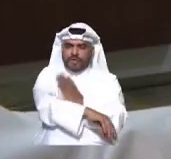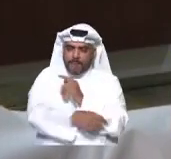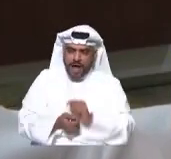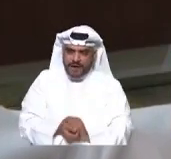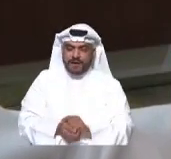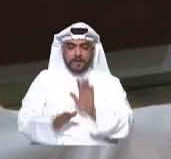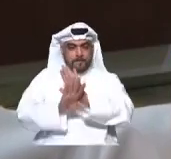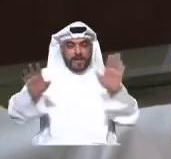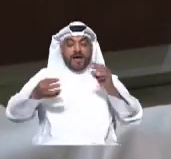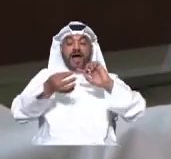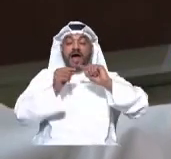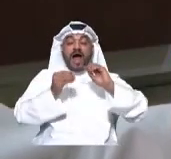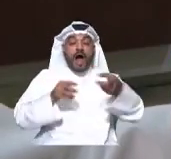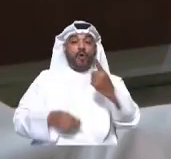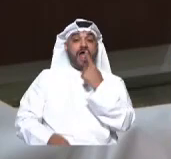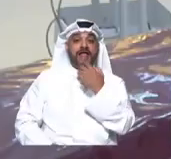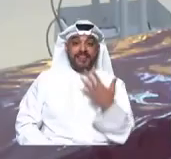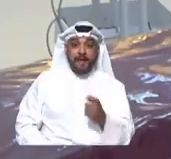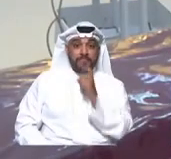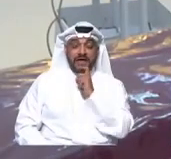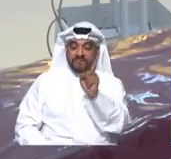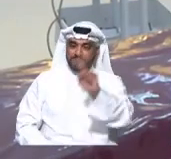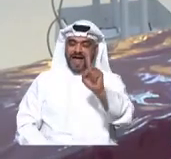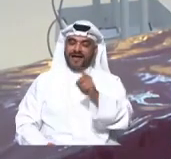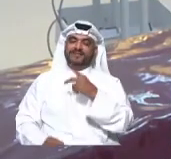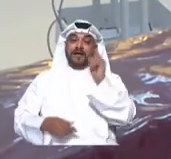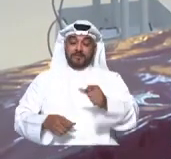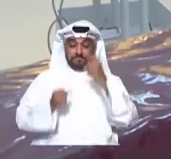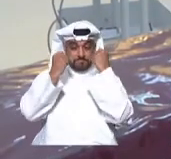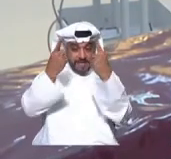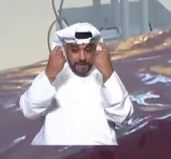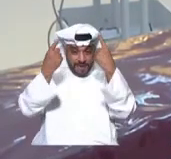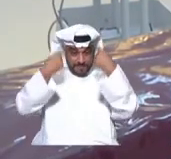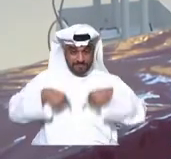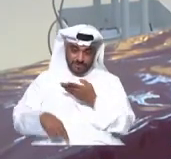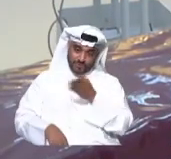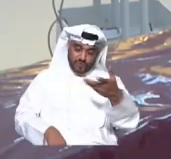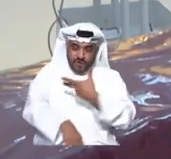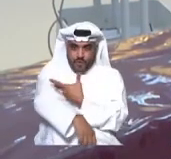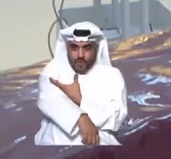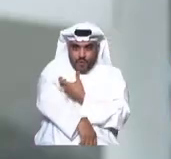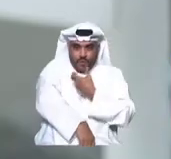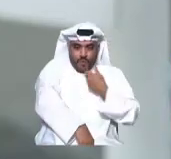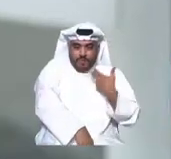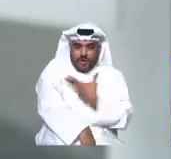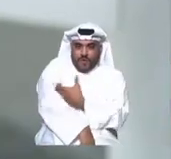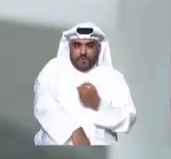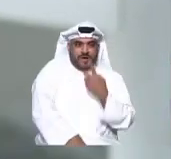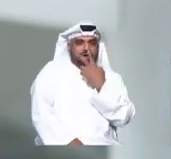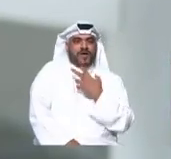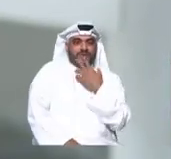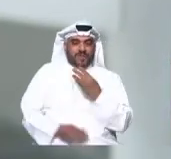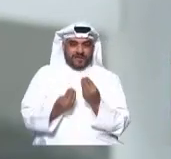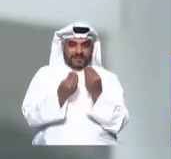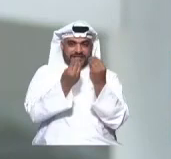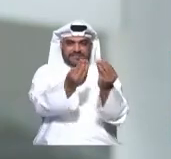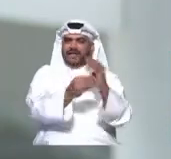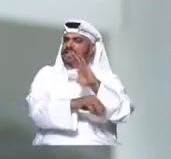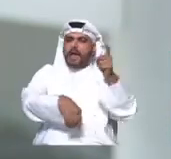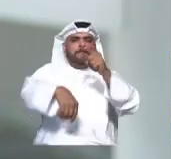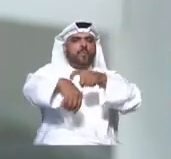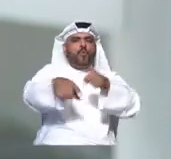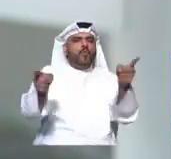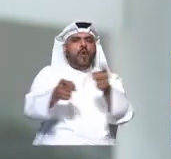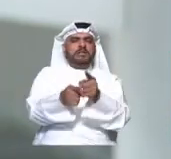يتم يترحل إلى عملية التبرع نفسها. أثناء عملية التبرع لمن يدخل المتبرع غرفة التبرع تستغرق عملية التبرع ما